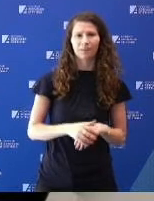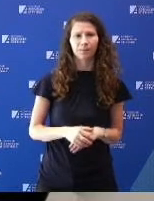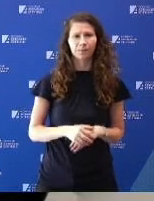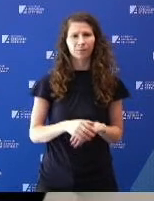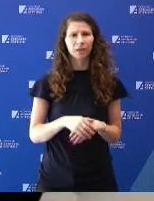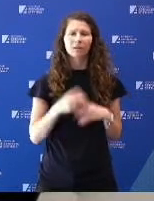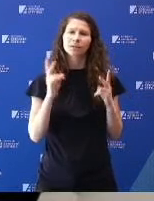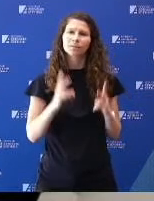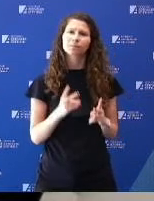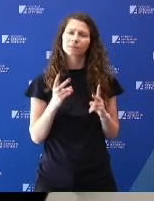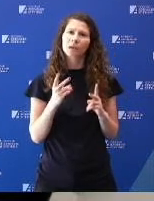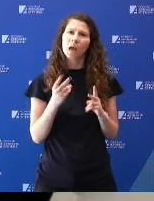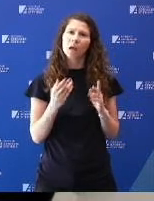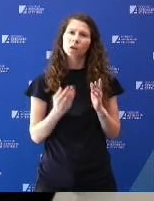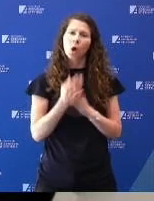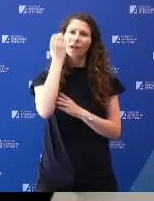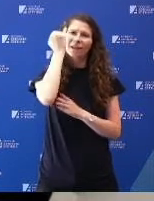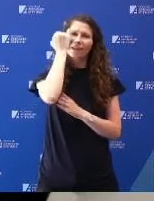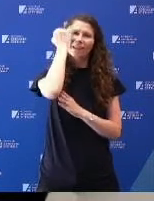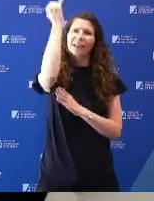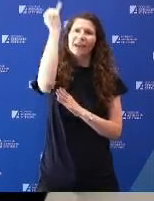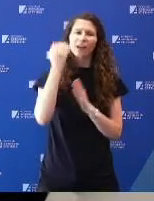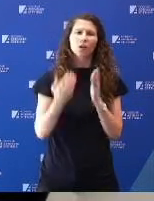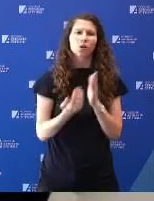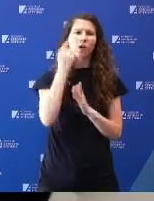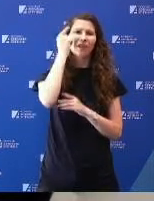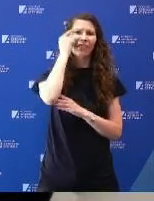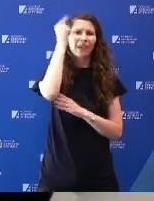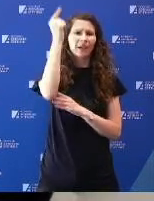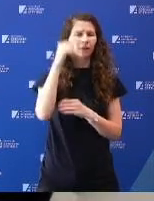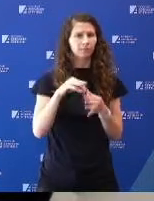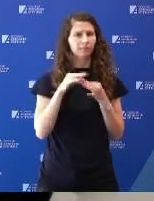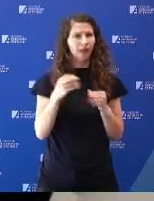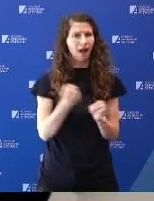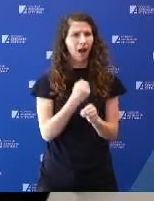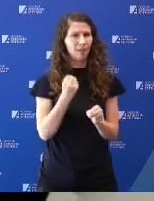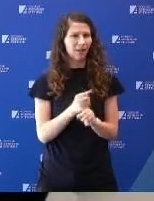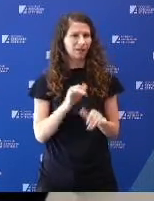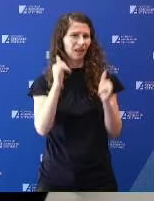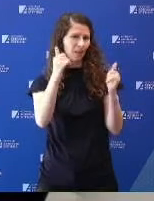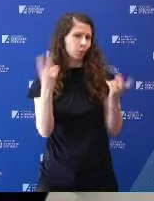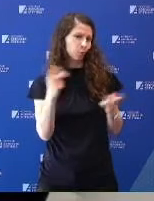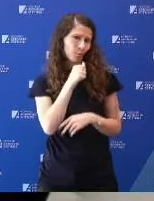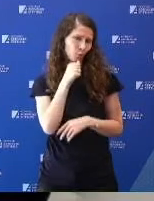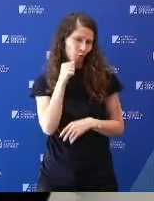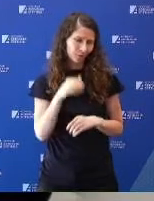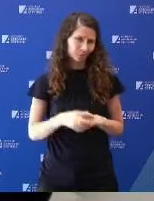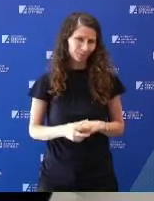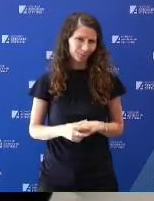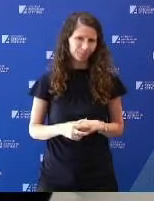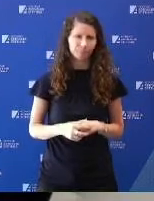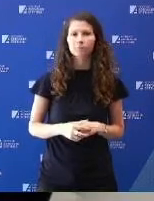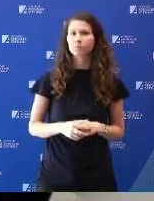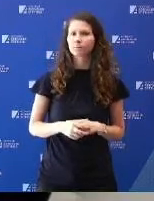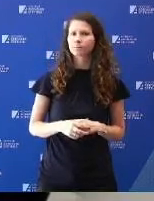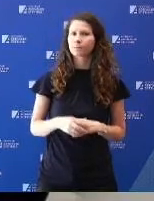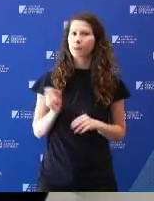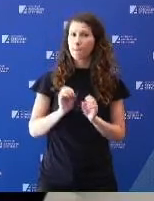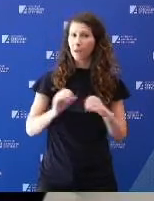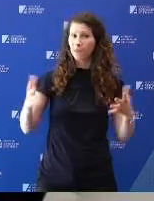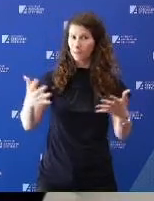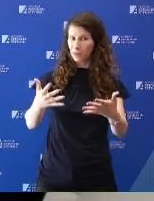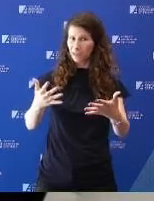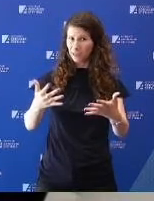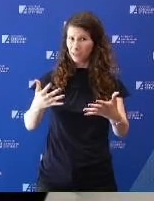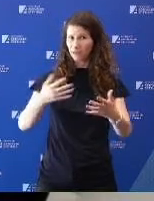zu haben in puncto Karriere, in puncto Arbeitsleben. Was wir gesehen haben in der Pandemie oder während